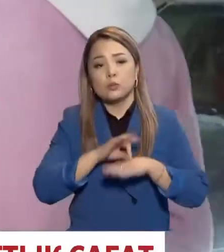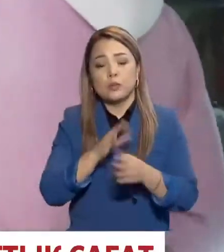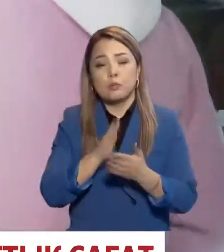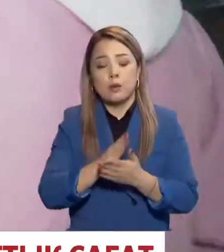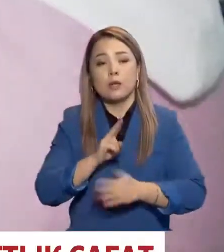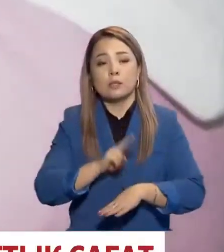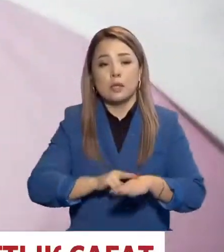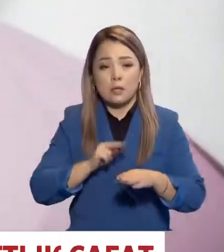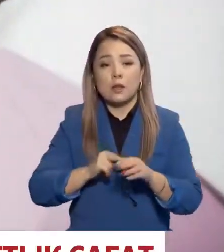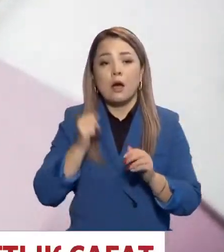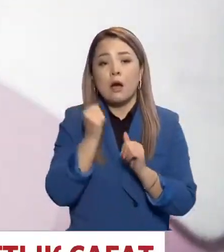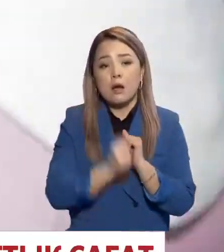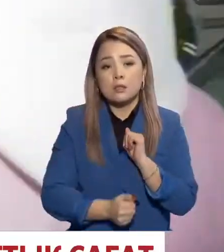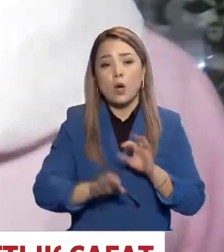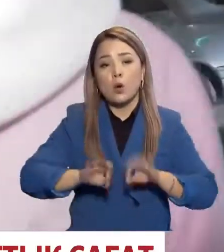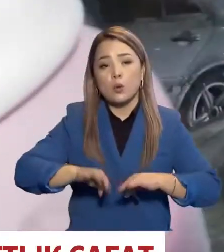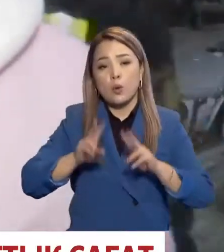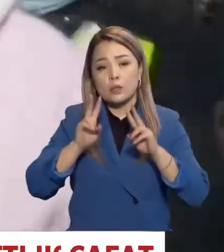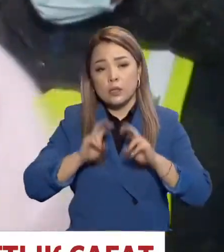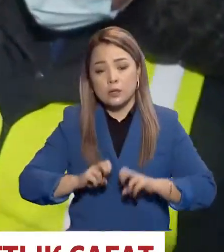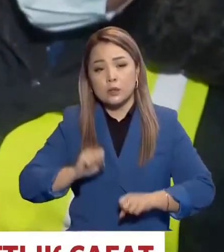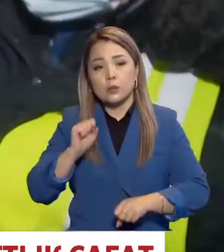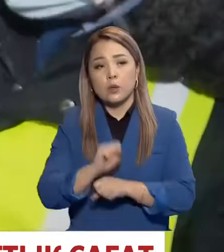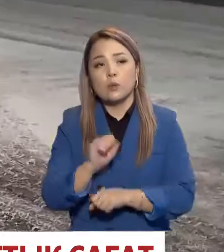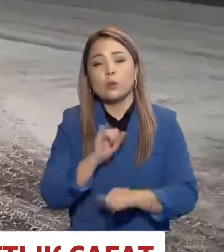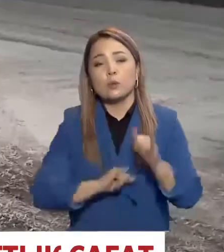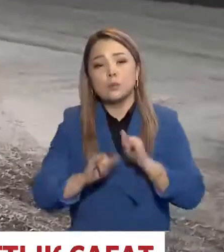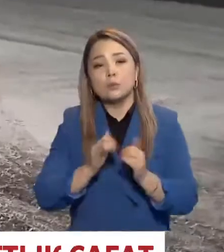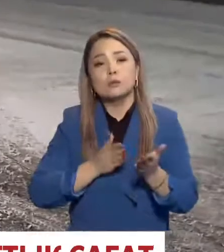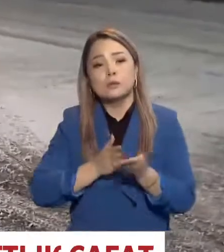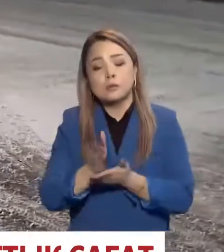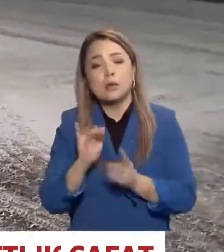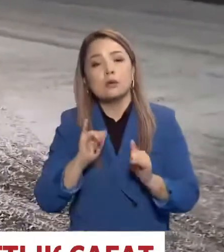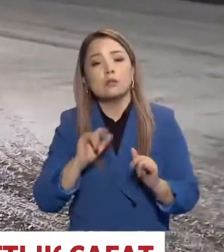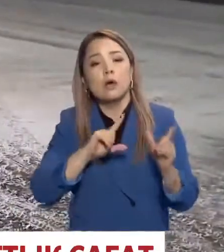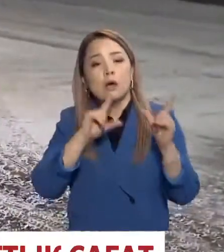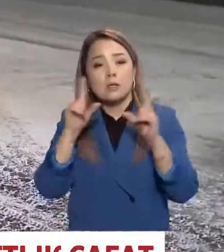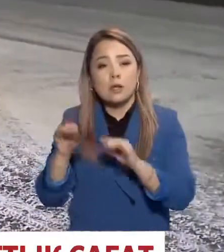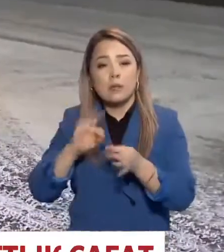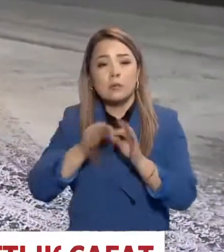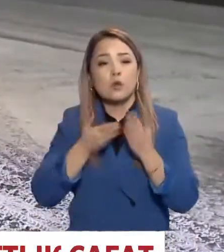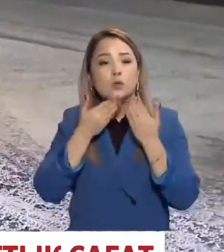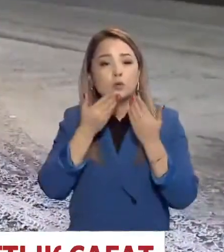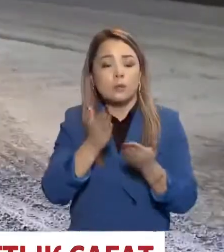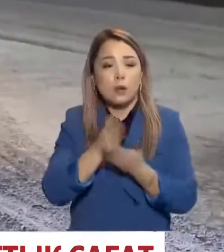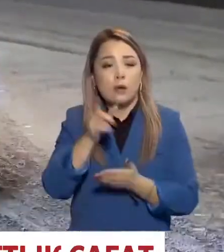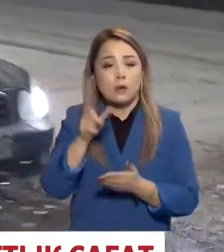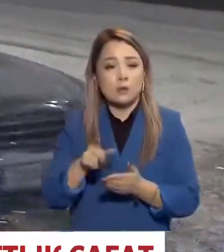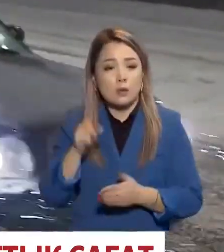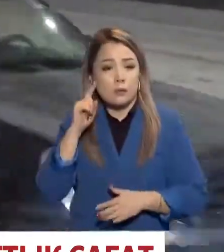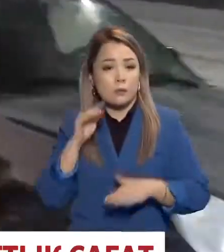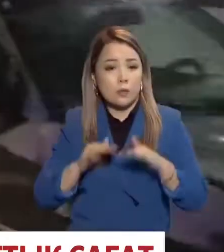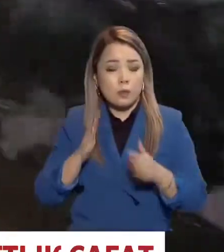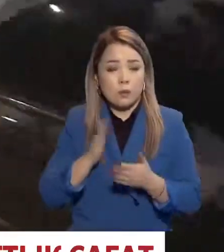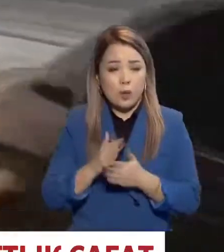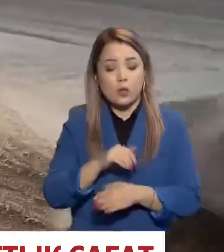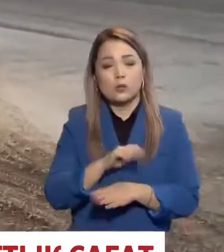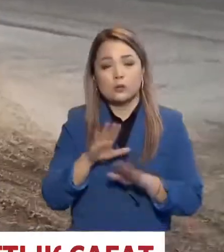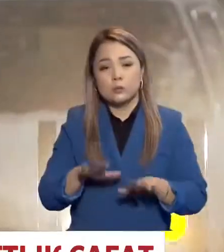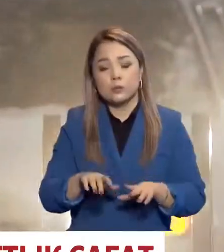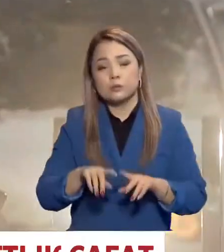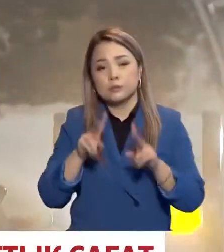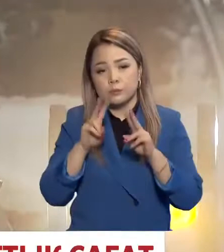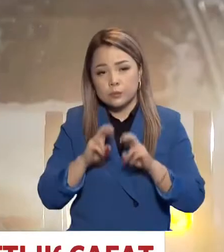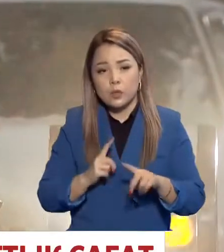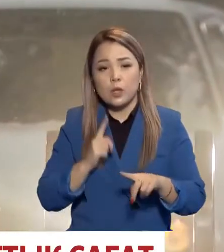Тәртіп сақшылары әр көлікті тоқтатып, қайда не үшін бара жатқанын сұрады. Ал азаматтардың әрекеті күдік тудырса, жол жиегіне тоқтатып, қосымша